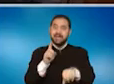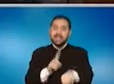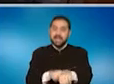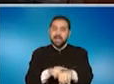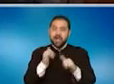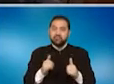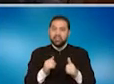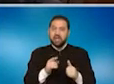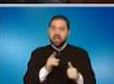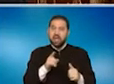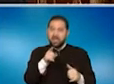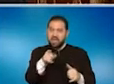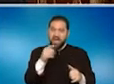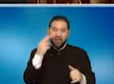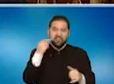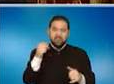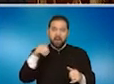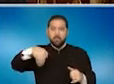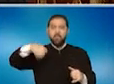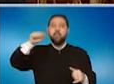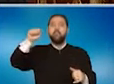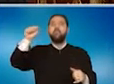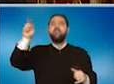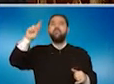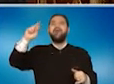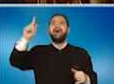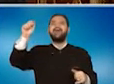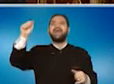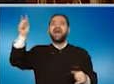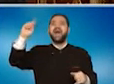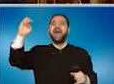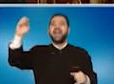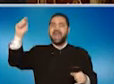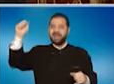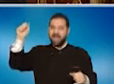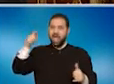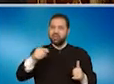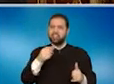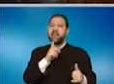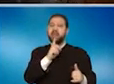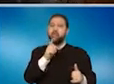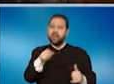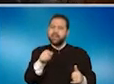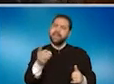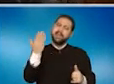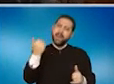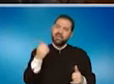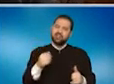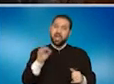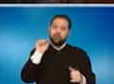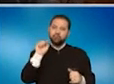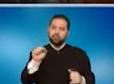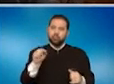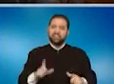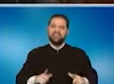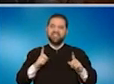Margareta, ca așa se numea, Pelagia, a pus punct vieții trecute